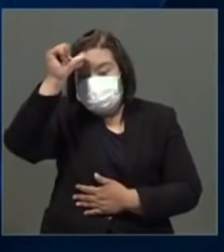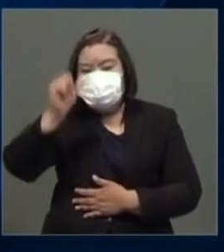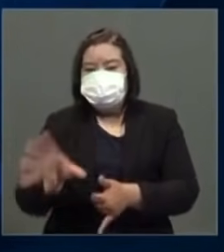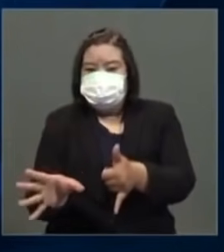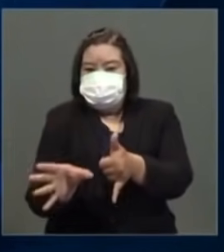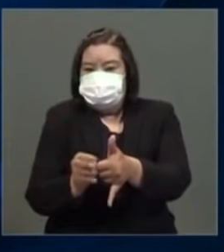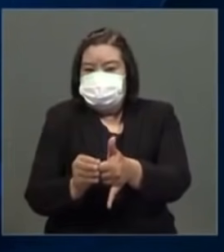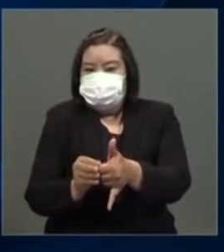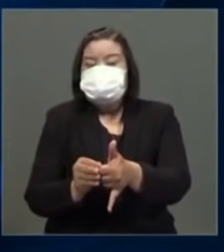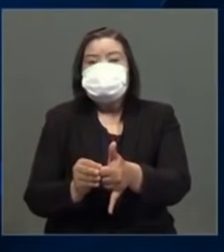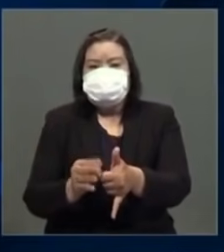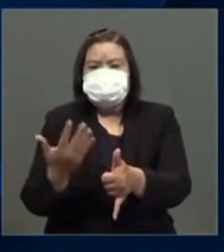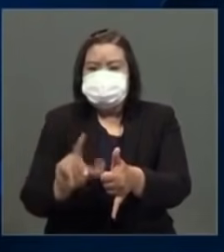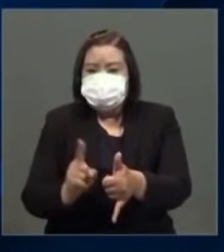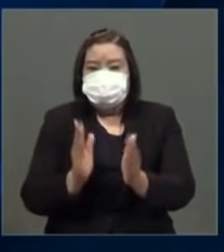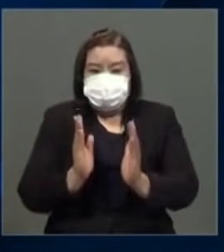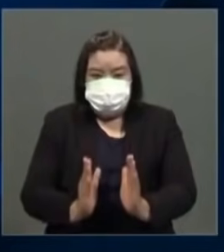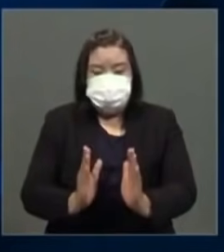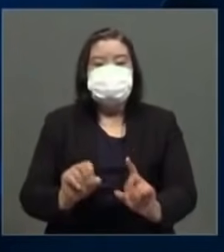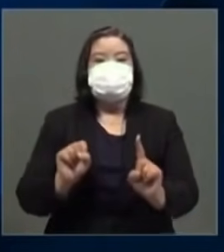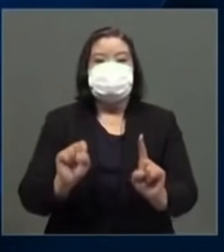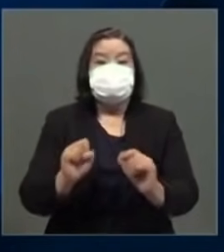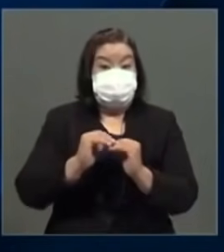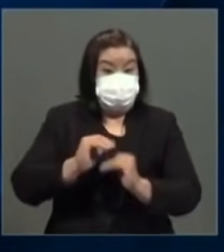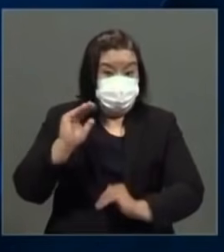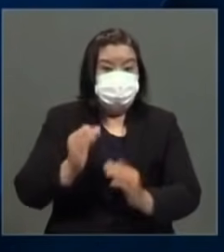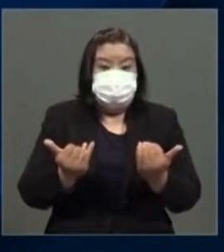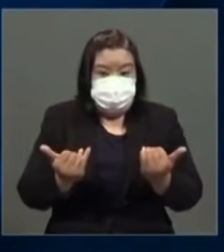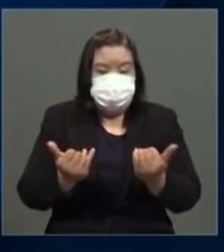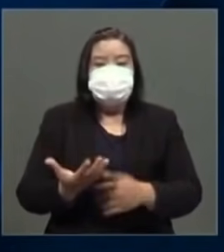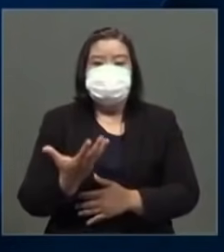ชื้อไปนะครับเป็นหลักแสนวันนี้ลงมาอยู่ที่